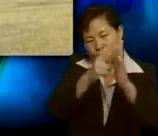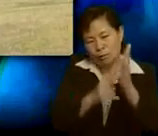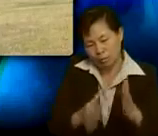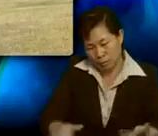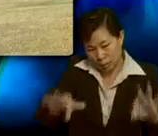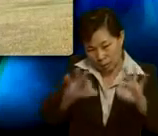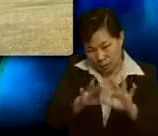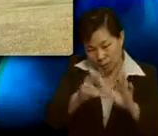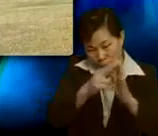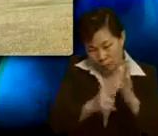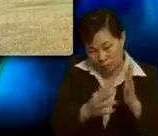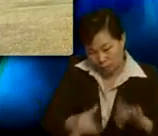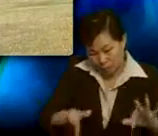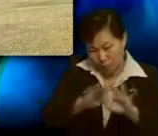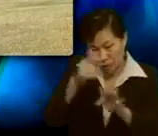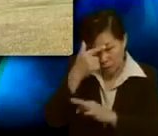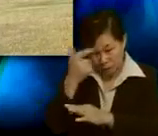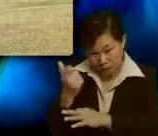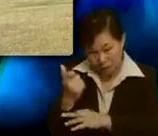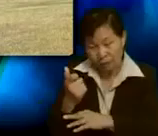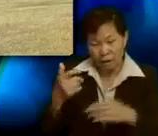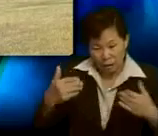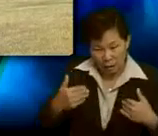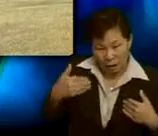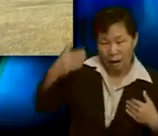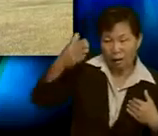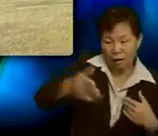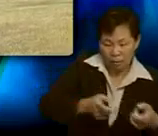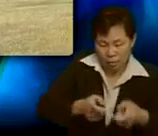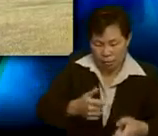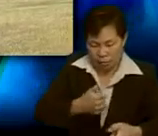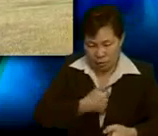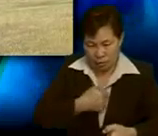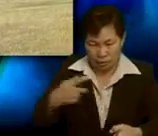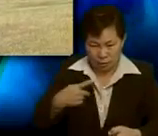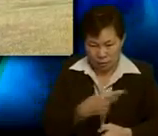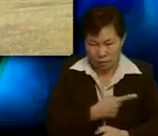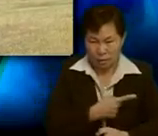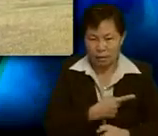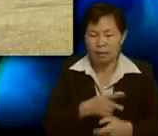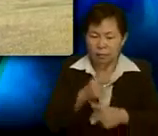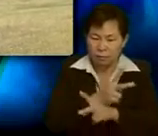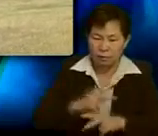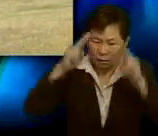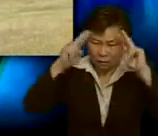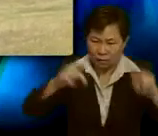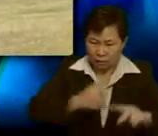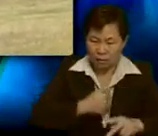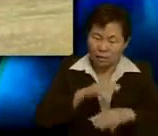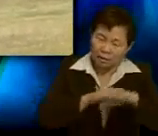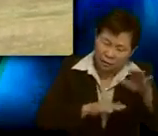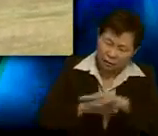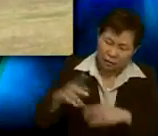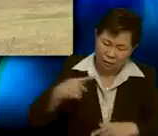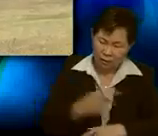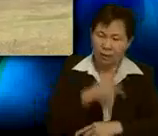penting? Undang-undang penting, peraturan penting kerana apa? Kerana ia akan mengawal diri kita. Ia akan menjaga kesejahteraan diri kita, keselesaan diri